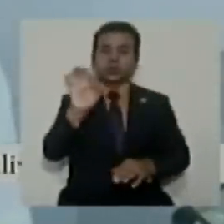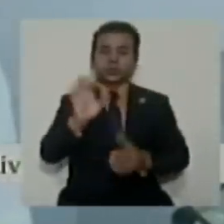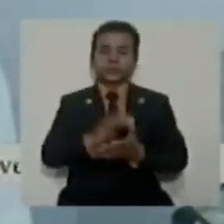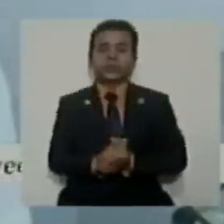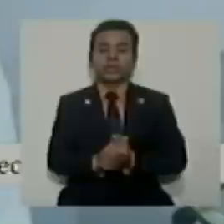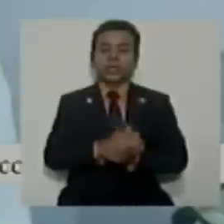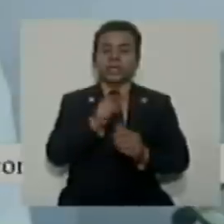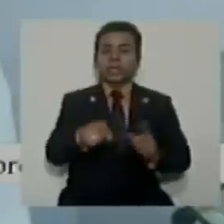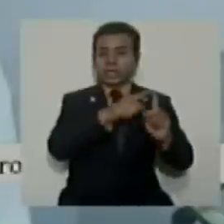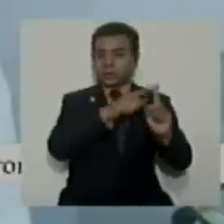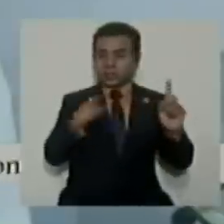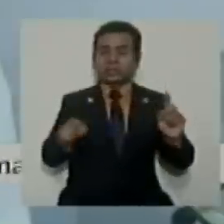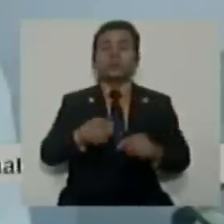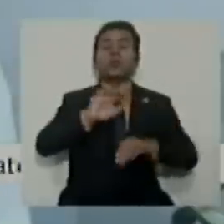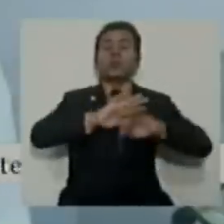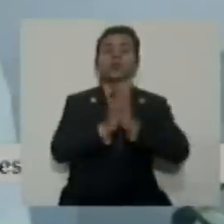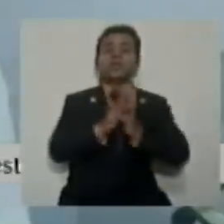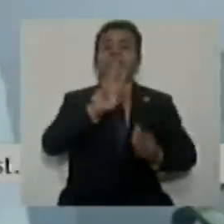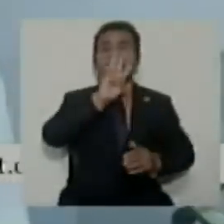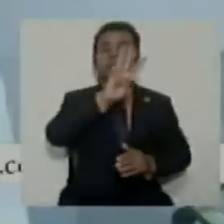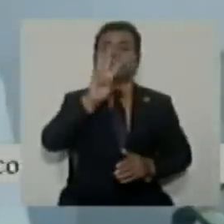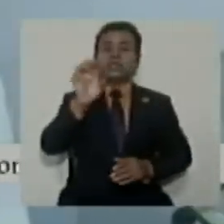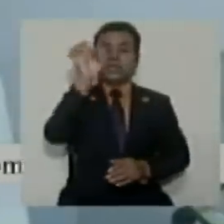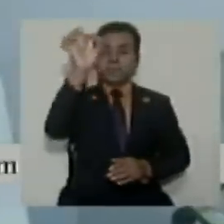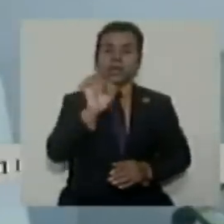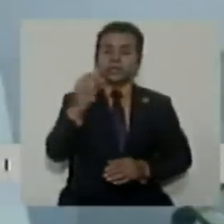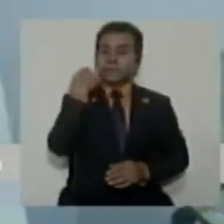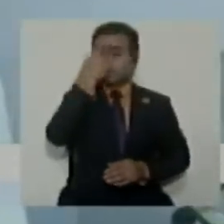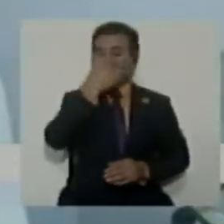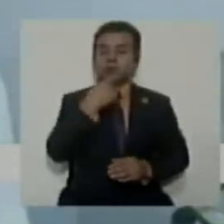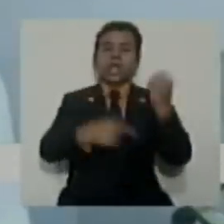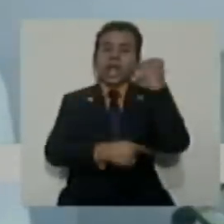বাকিরা বিভিন্নভাবে হোম কোয়ারেন্টাইনে বা প্রাতিষ্ঠানিক কোয়ারেন্টাইনে আছেন।